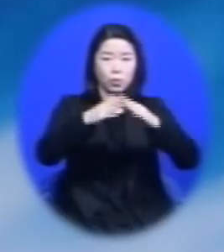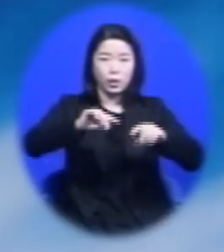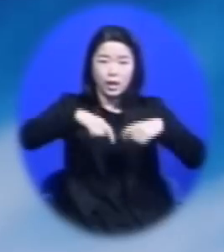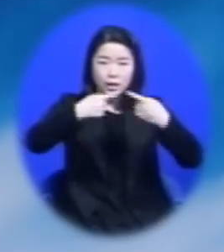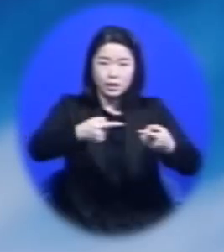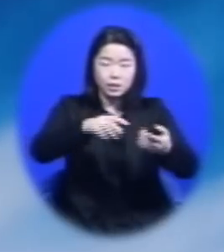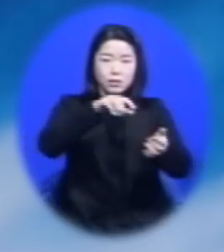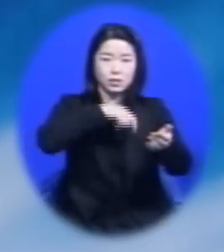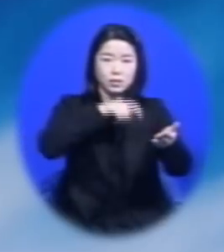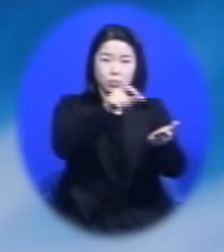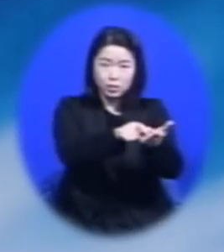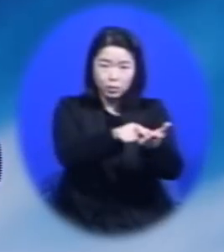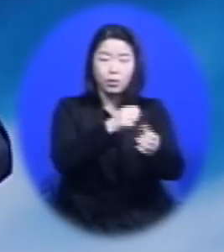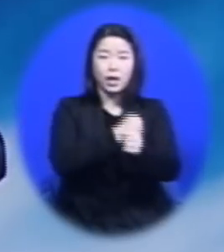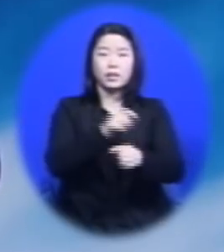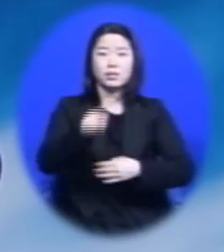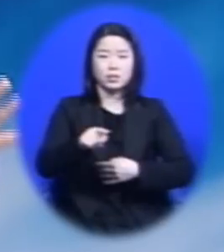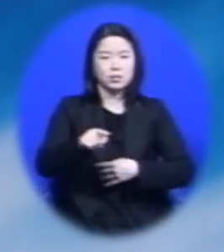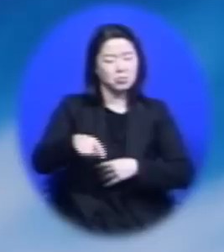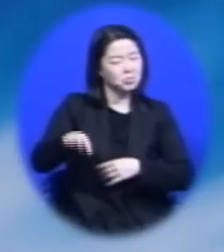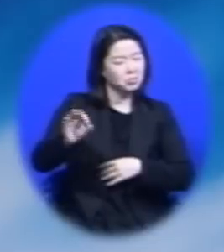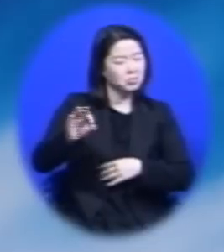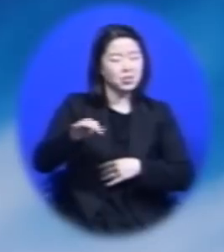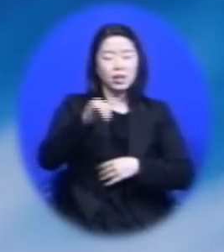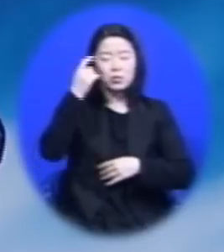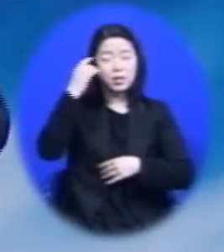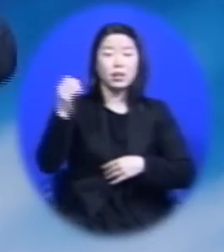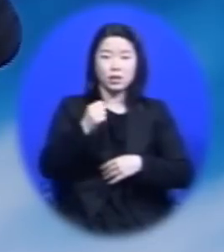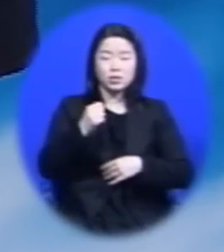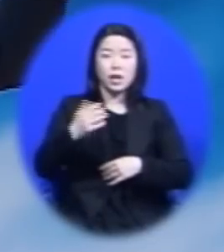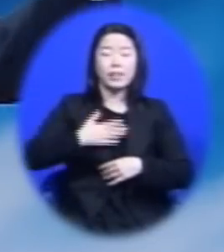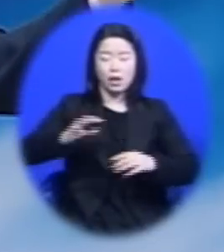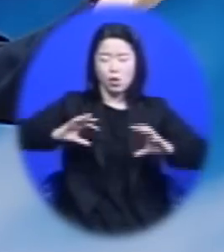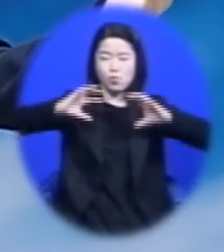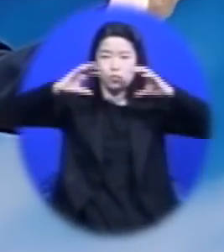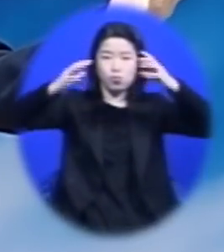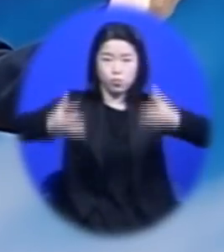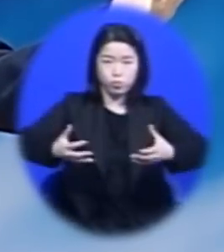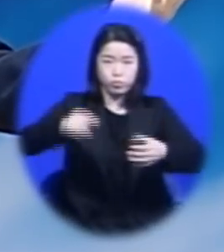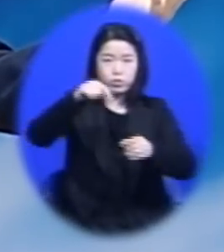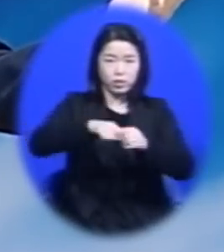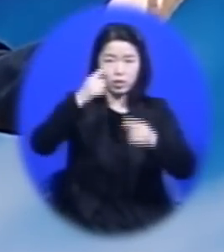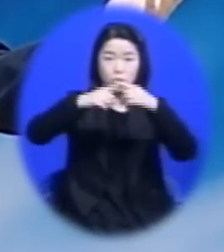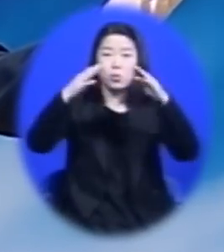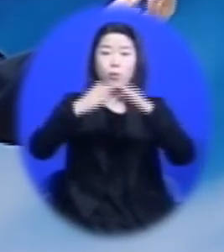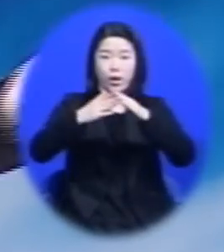하는 것은 유치한 것이라 고 자기는 우주적인 교회 교인이라고